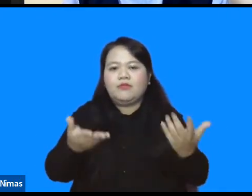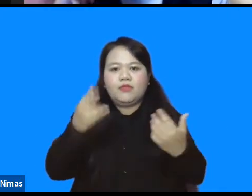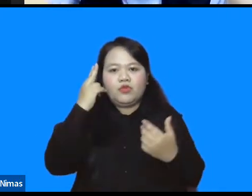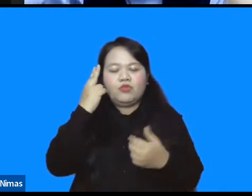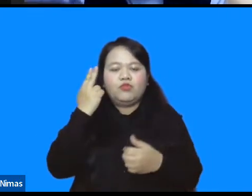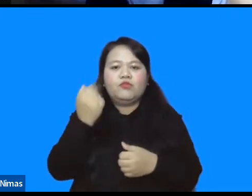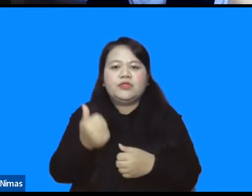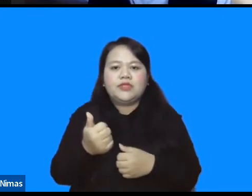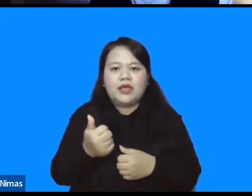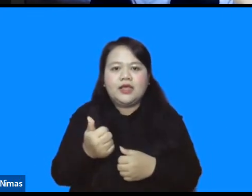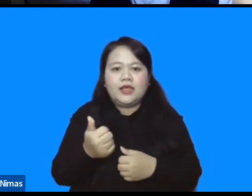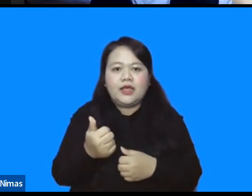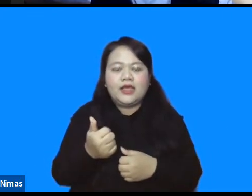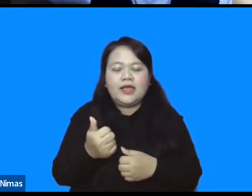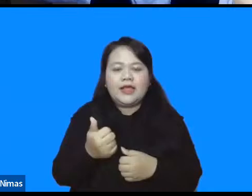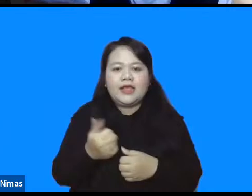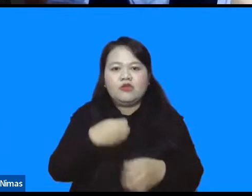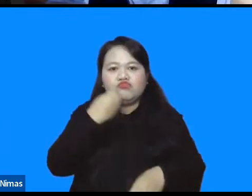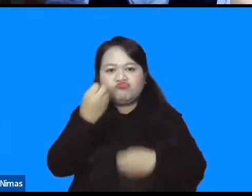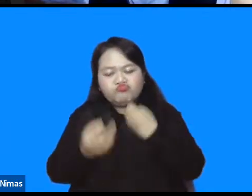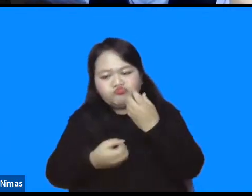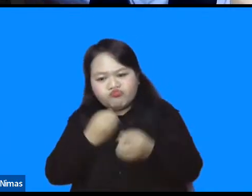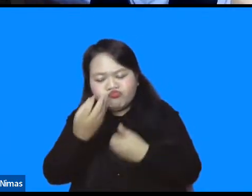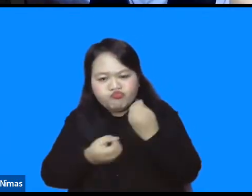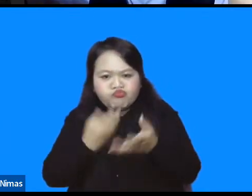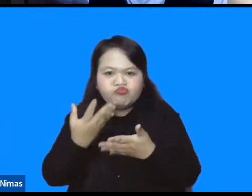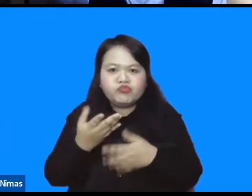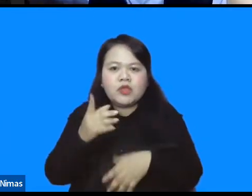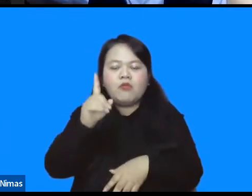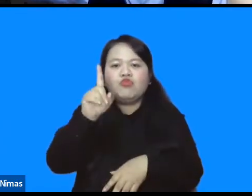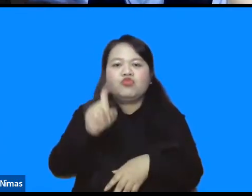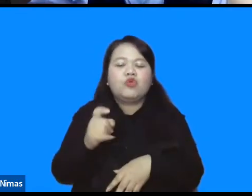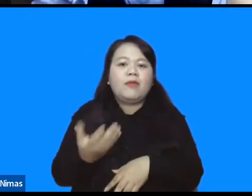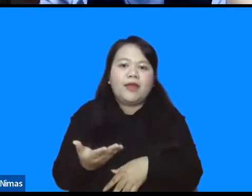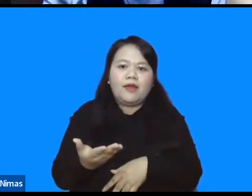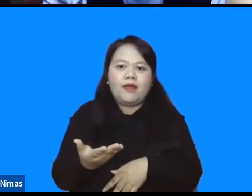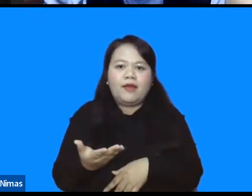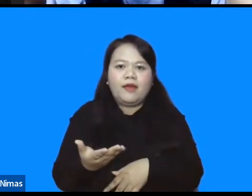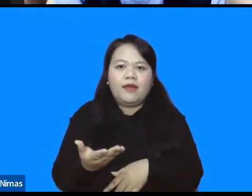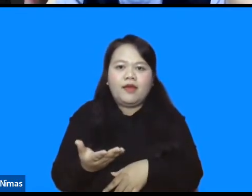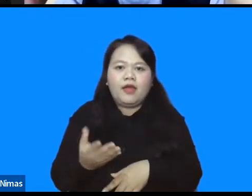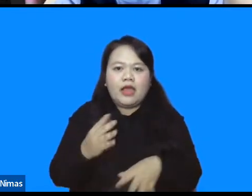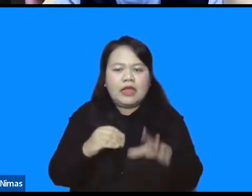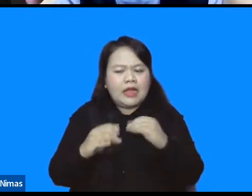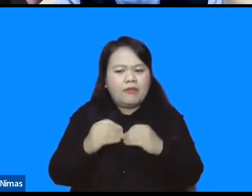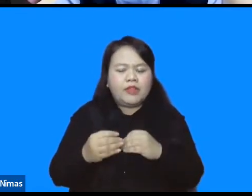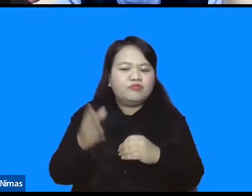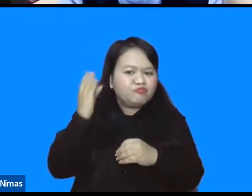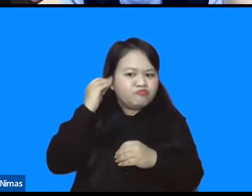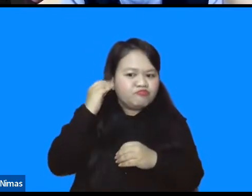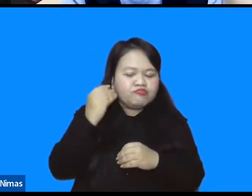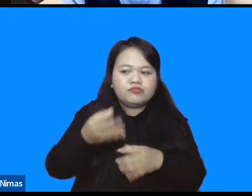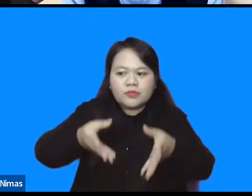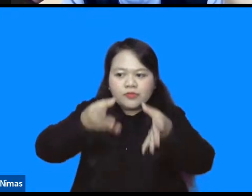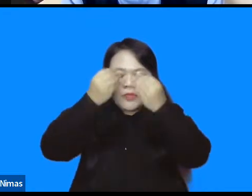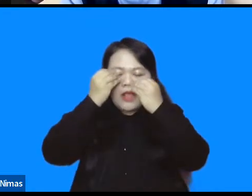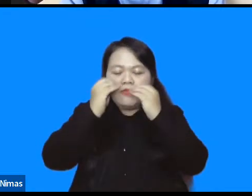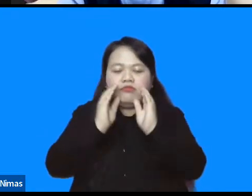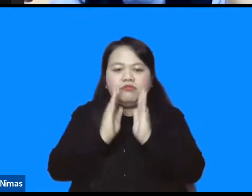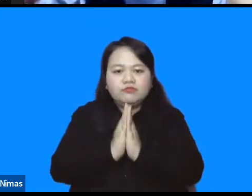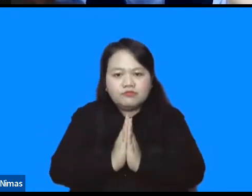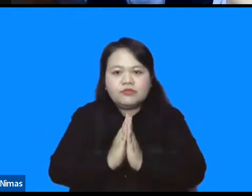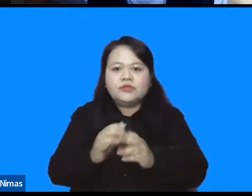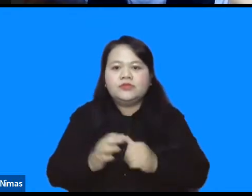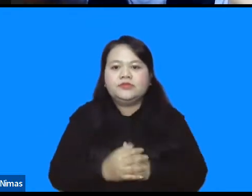bisa menyampaikan suaranya, apa yang dibutuhkan sih. Kami membutuhkan apa, tolong dong didengar gitu, seperti itu misalnya. Nah